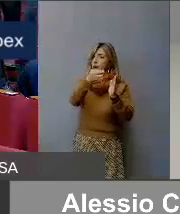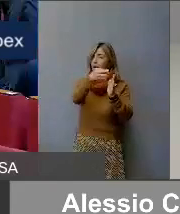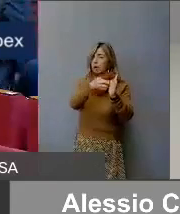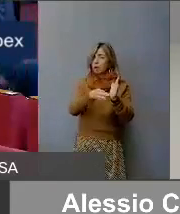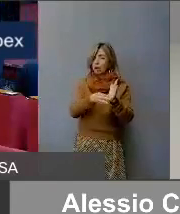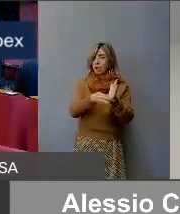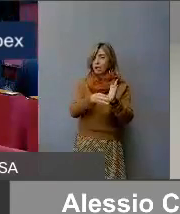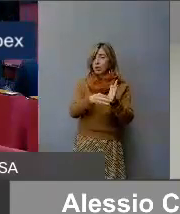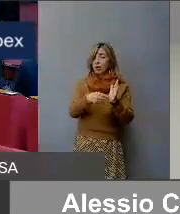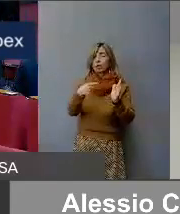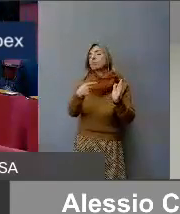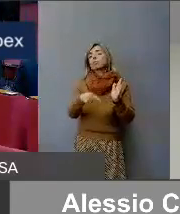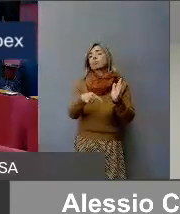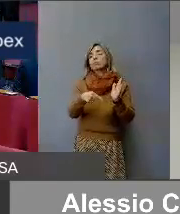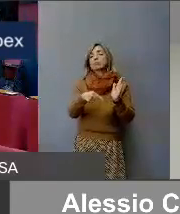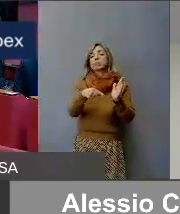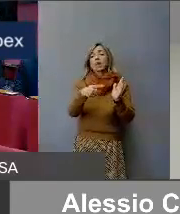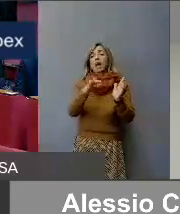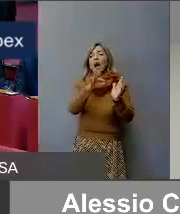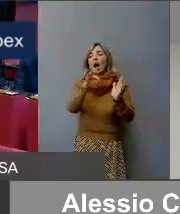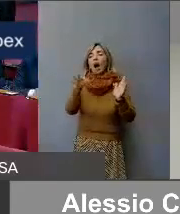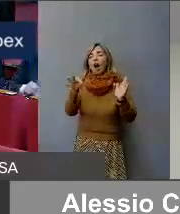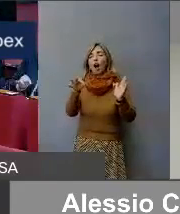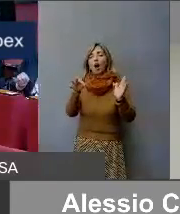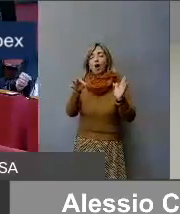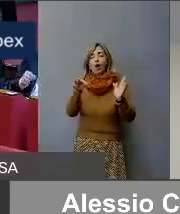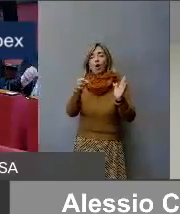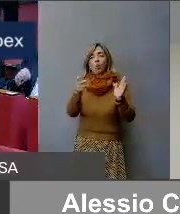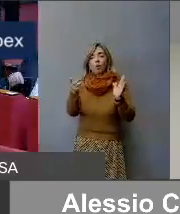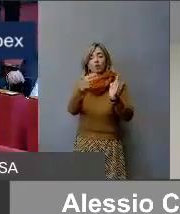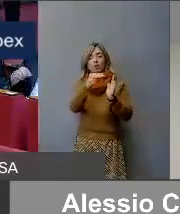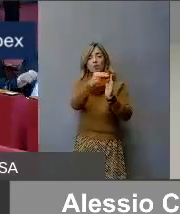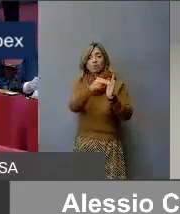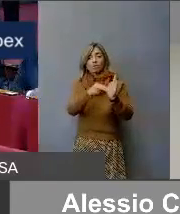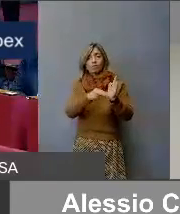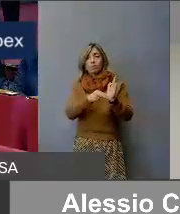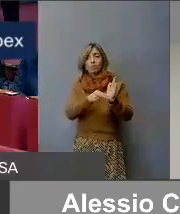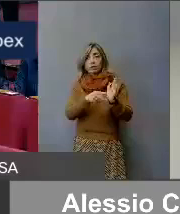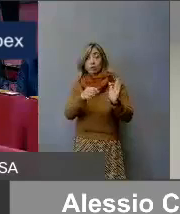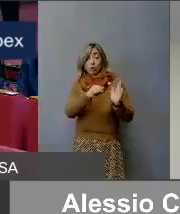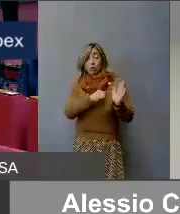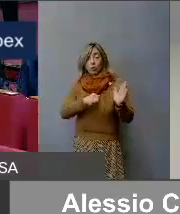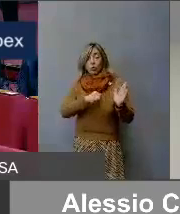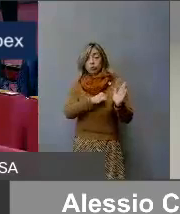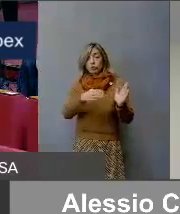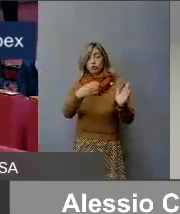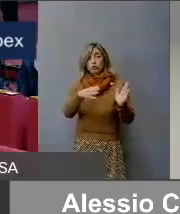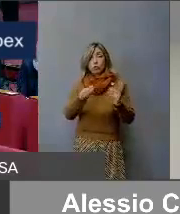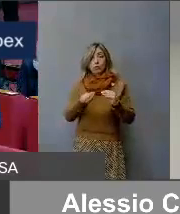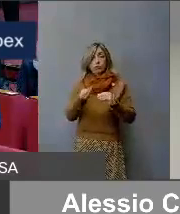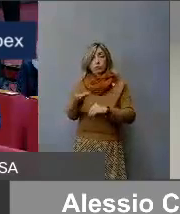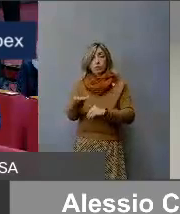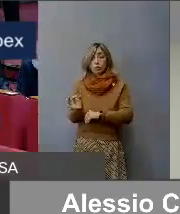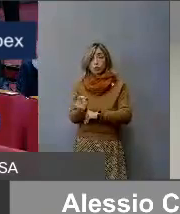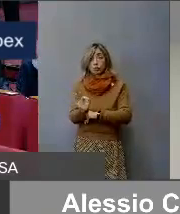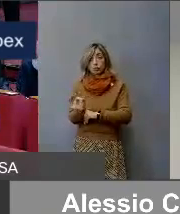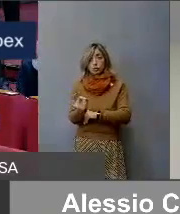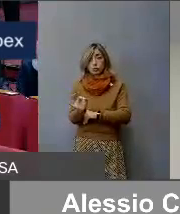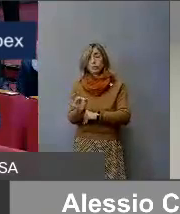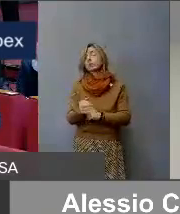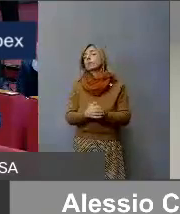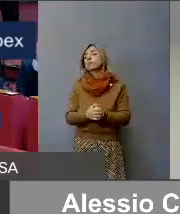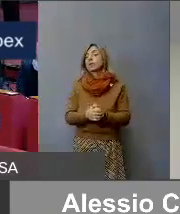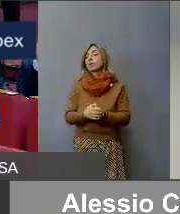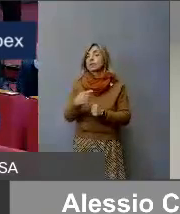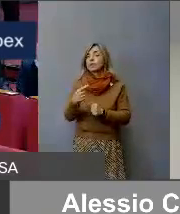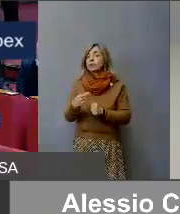all'interno del regolamento attualmente non sono in fase di erogazione da parte del consiglio del comune di genova e che può essere come è stato